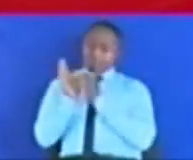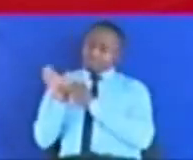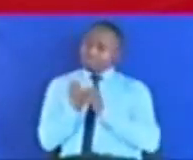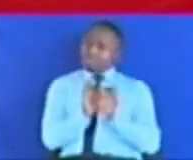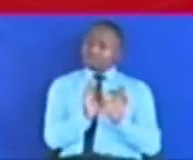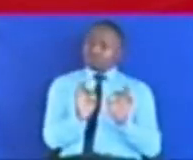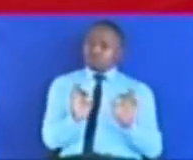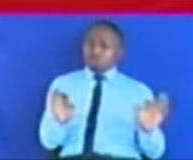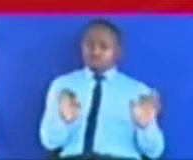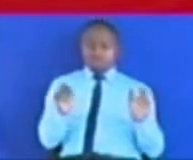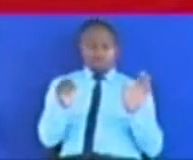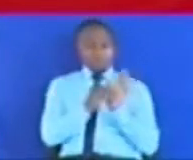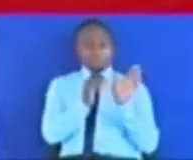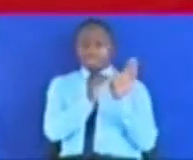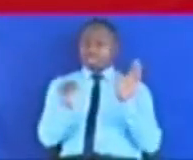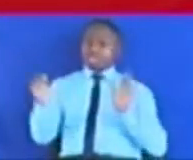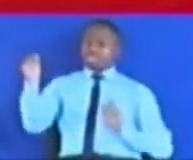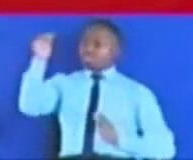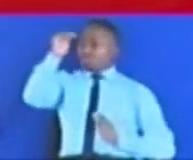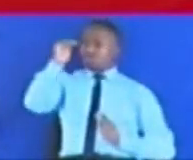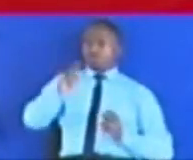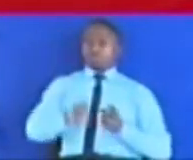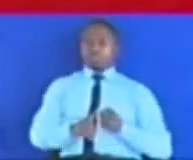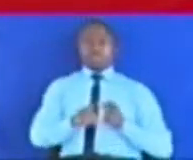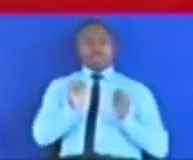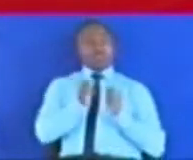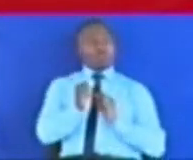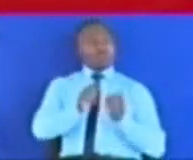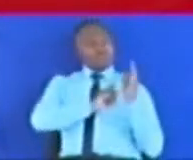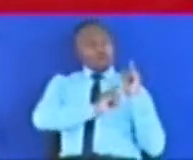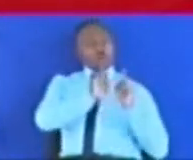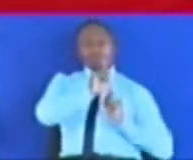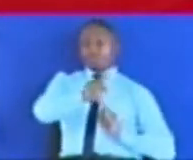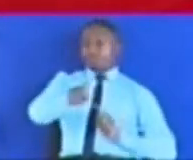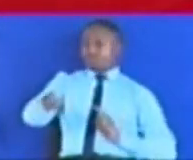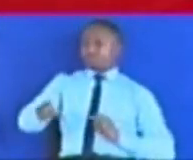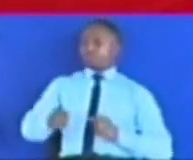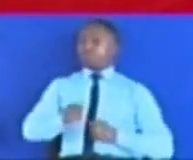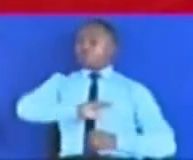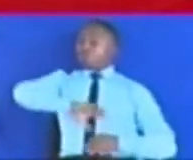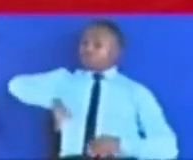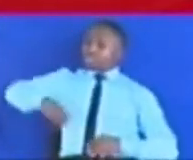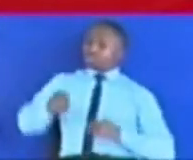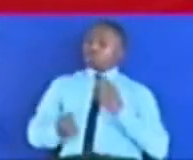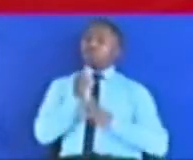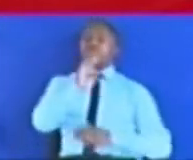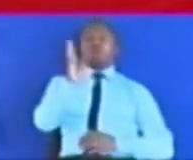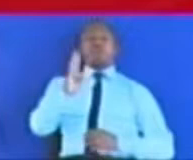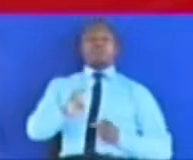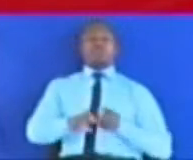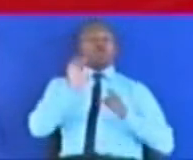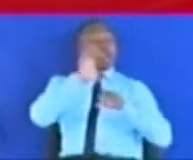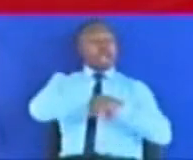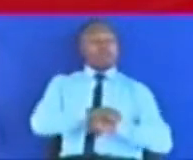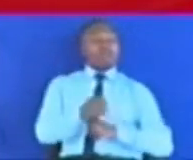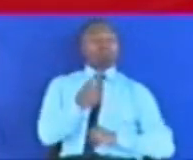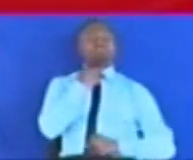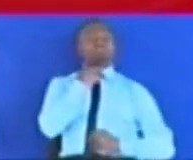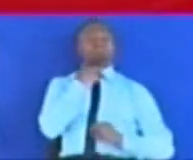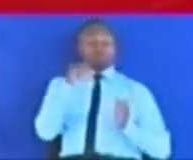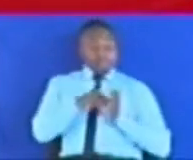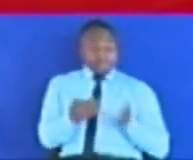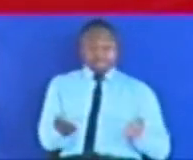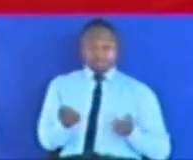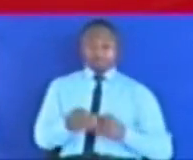kwenye kata, kwenye tarafa, kwenye wilaya, na ina vyombo vya dola kila sehemu? Hawa wezi wa dawa ni akina nani ambao hawezi kukamatwa